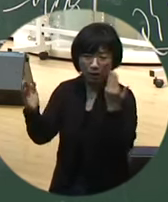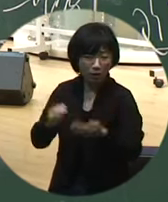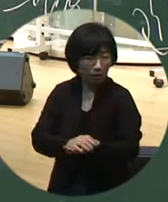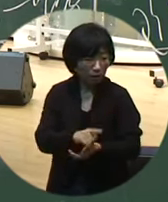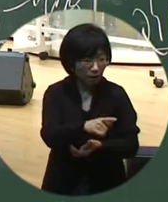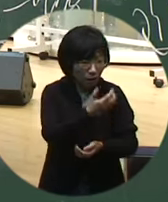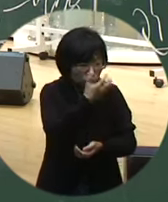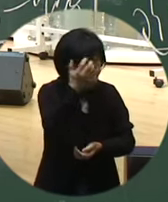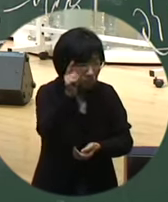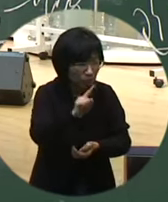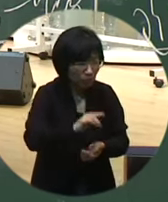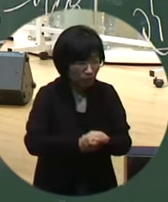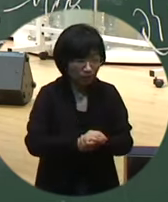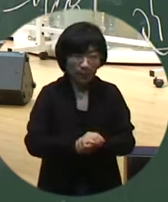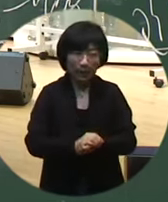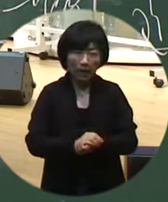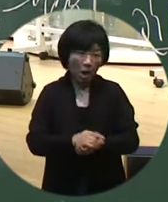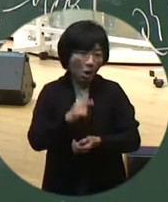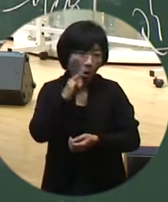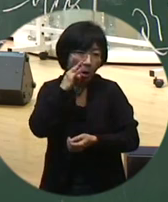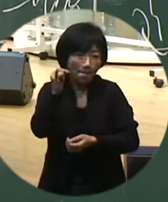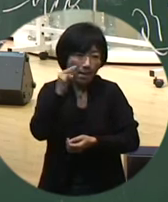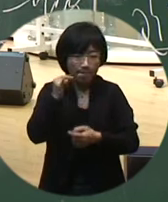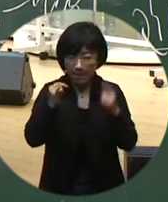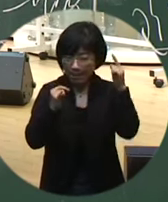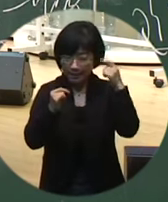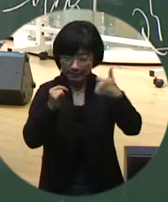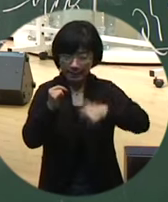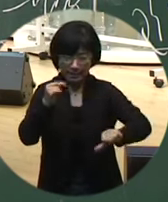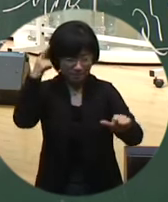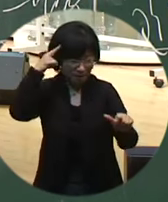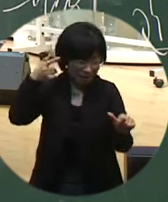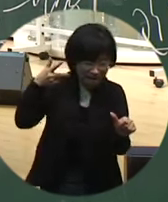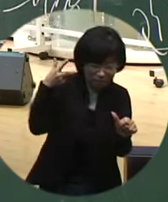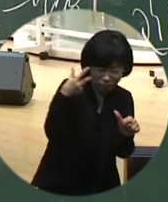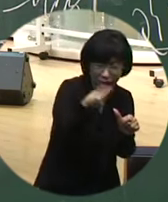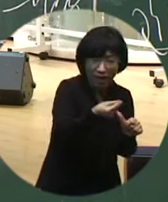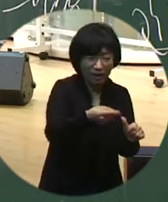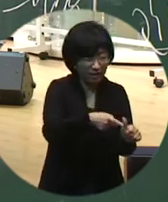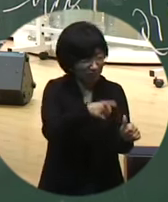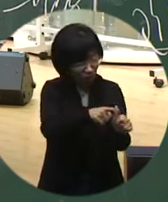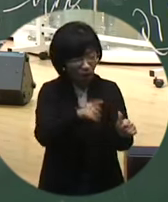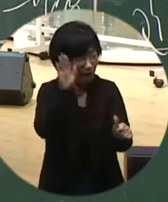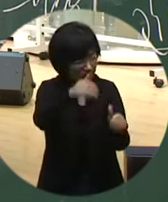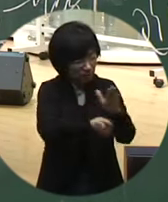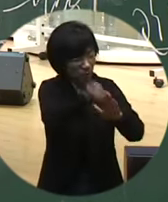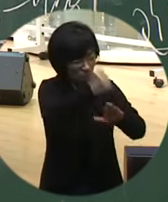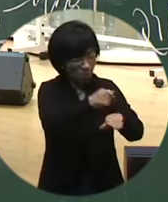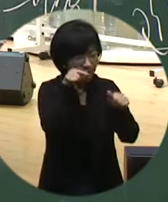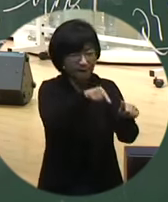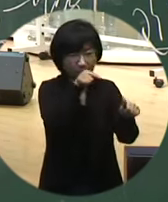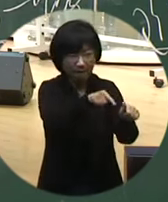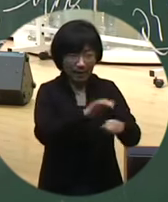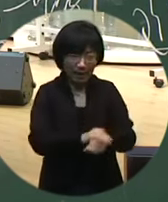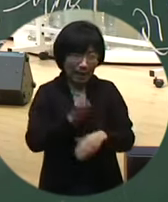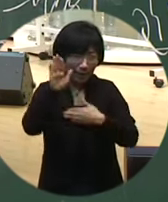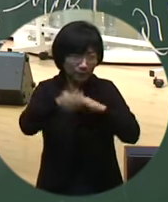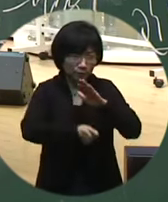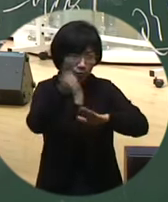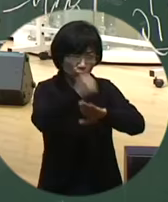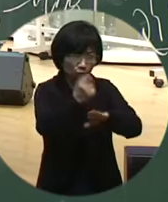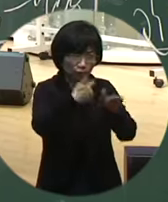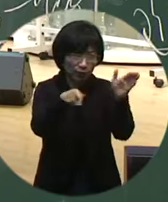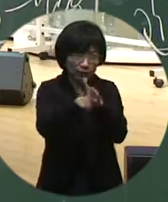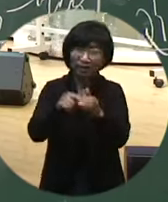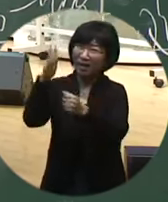It's their mother's vision. 지금 엄마 꿈. It's their mother's dream. 그걸 이루기 위해서 하나님의 능력을 의지하는 거예요. To fulfill that, they rely on the power of